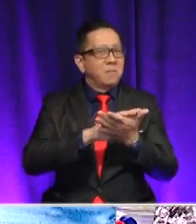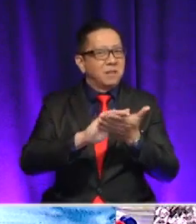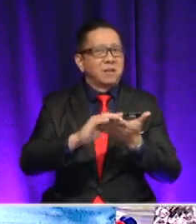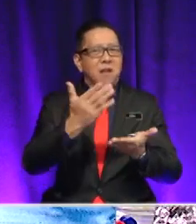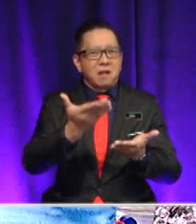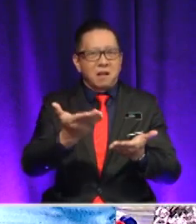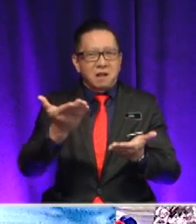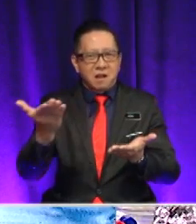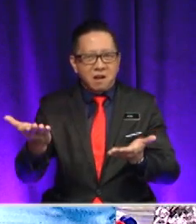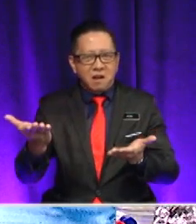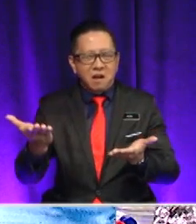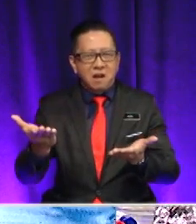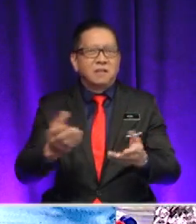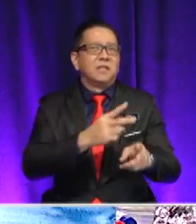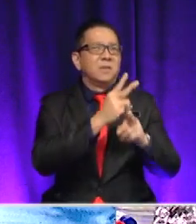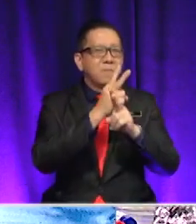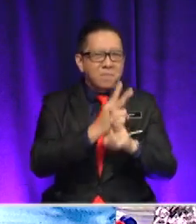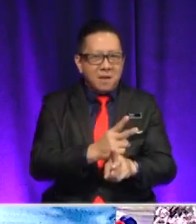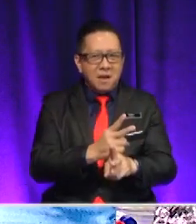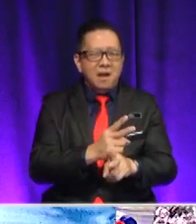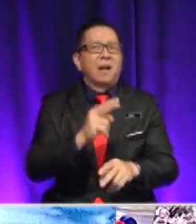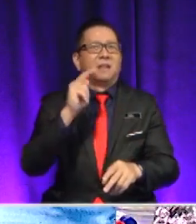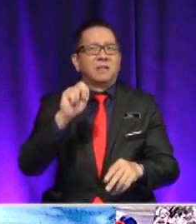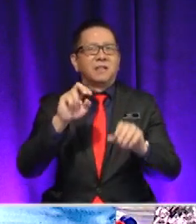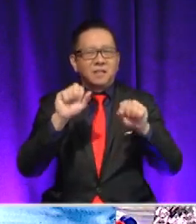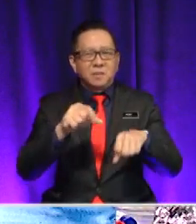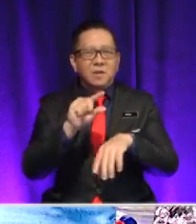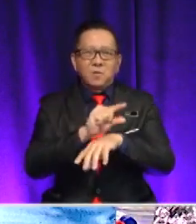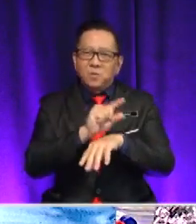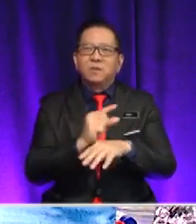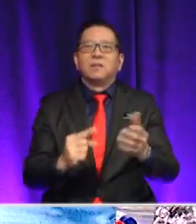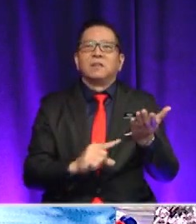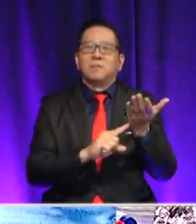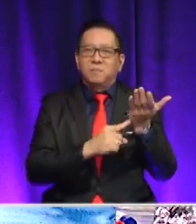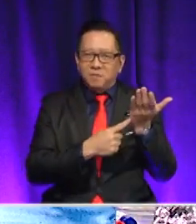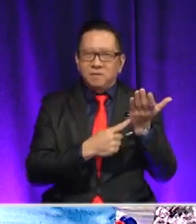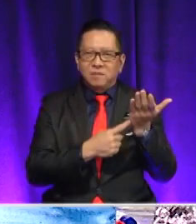Lepas tuh kita simpan elok-elo supaya lepas ini adik kelas kita bunuh kembali